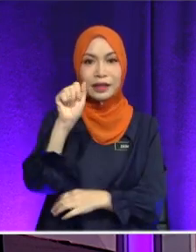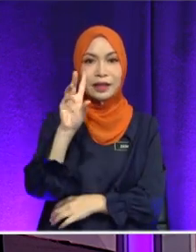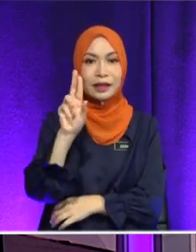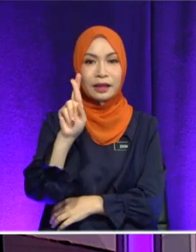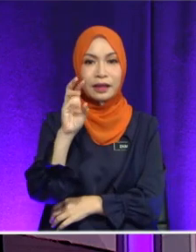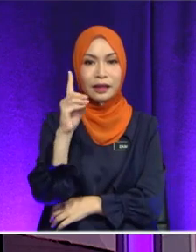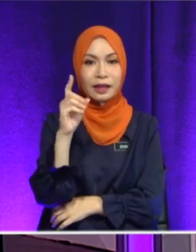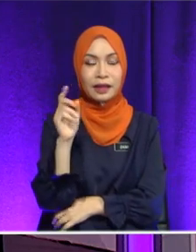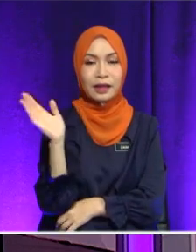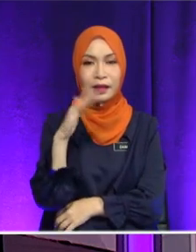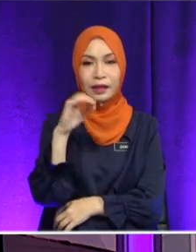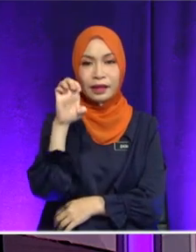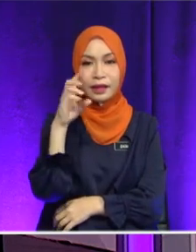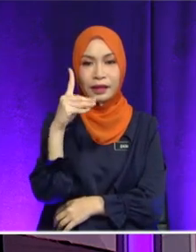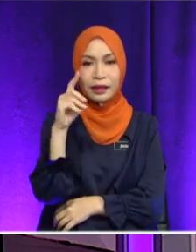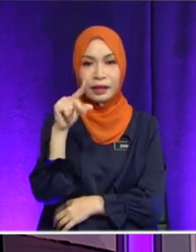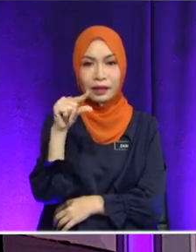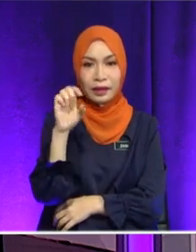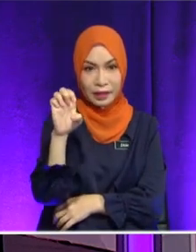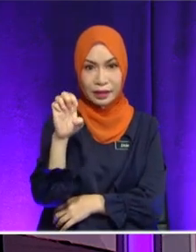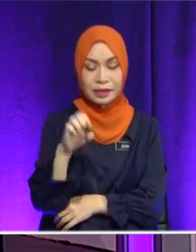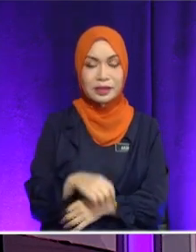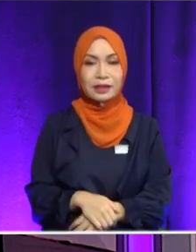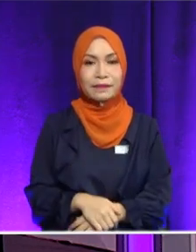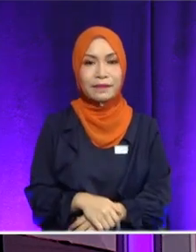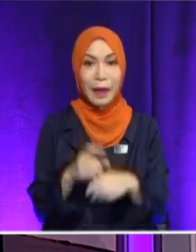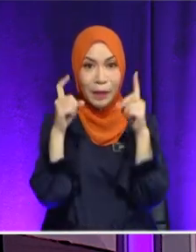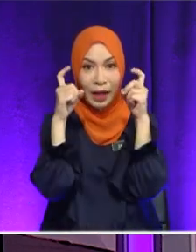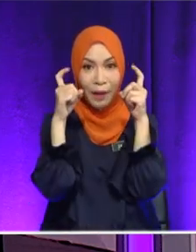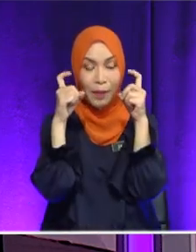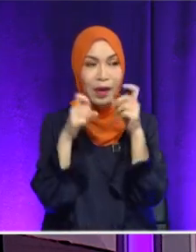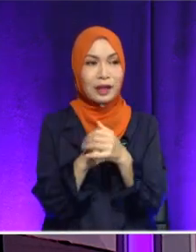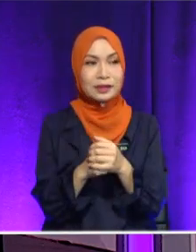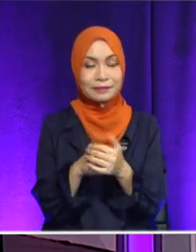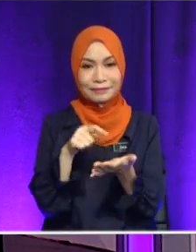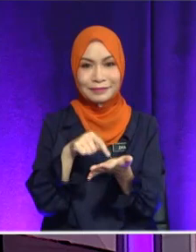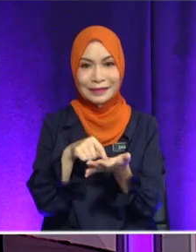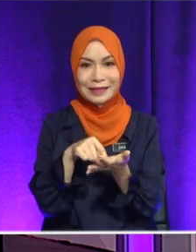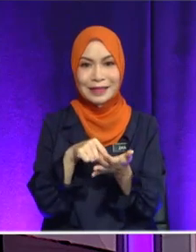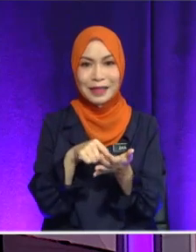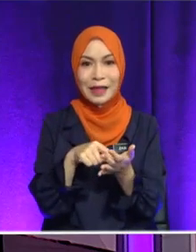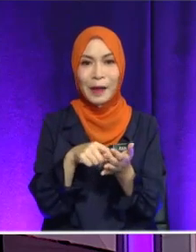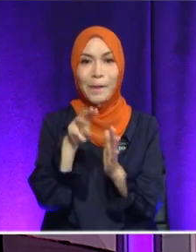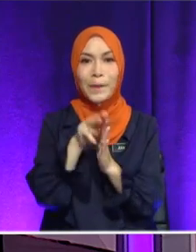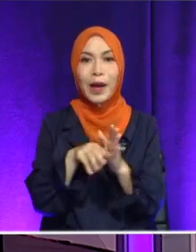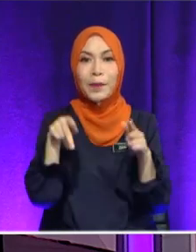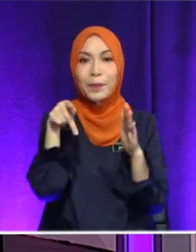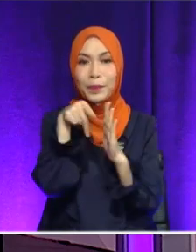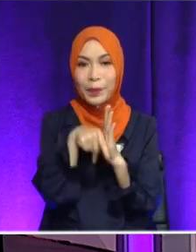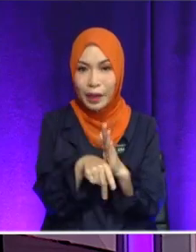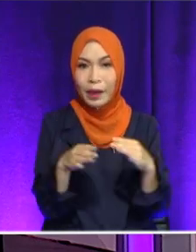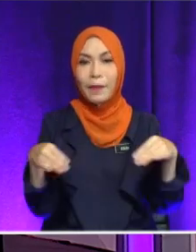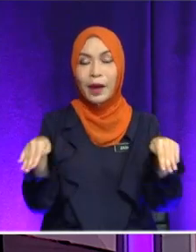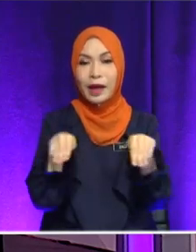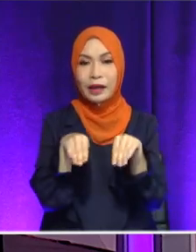di sini dia tidak lagi terikat dengan lukisan atas dulu saja Atak yang di sini dia telah memperbaiki teknik kita menggunakan